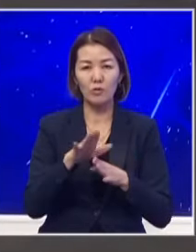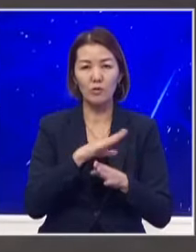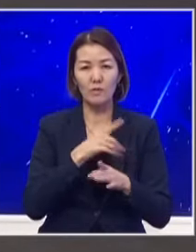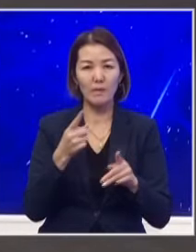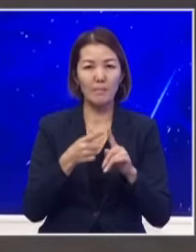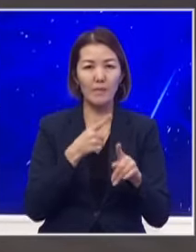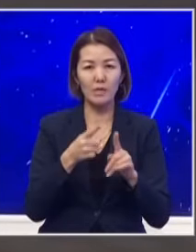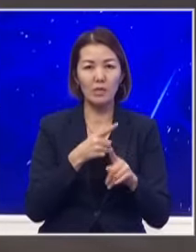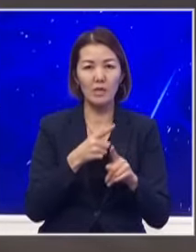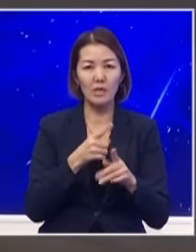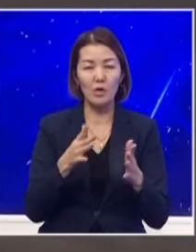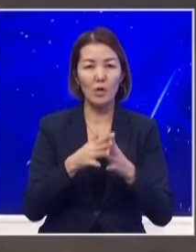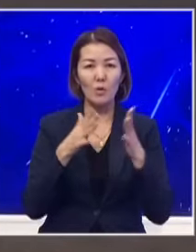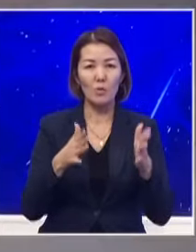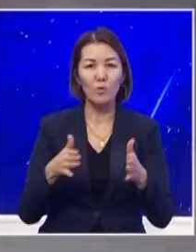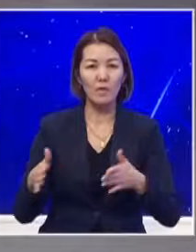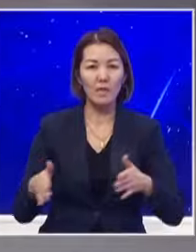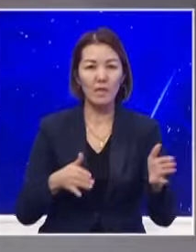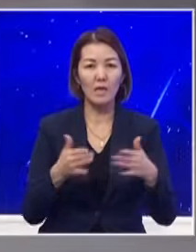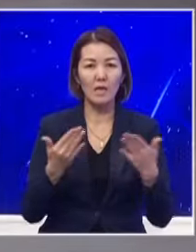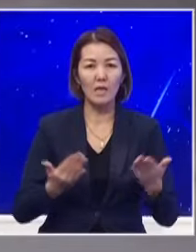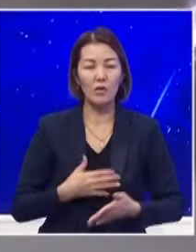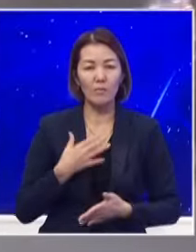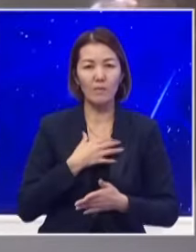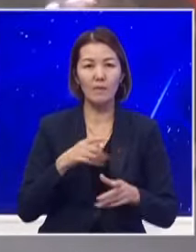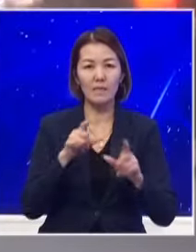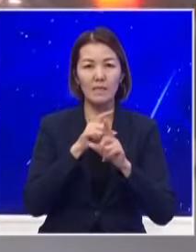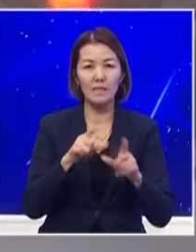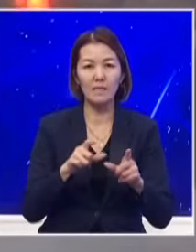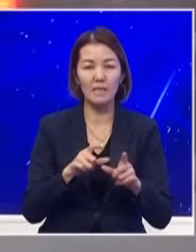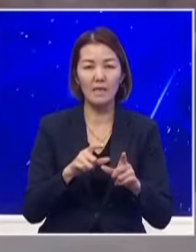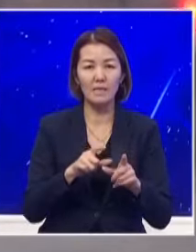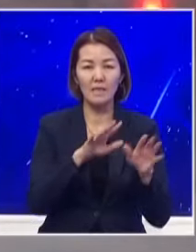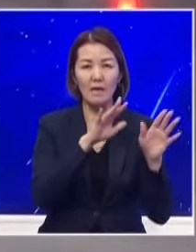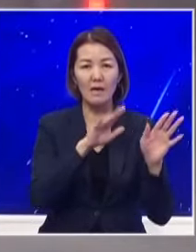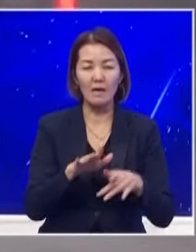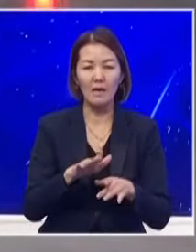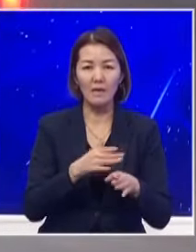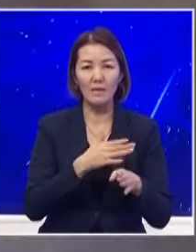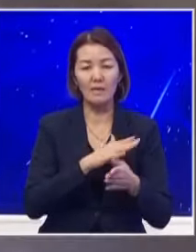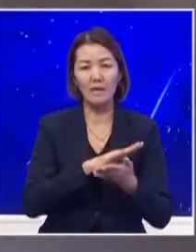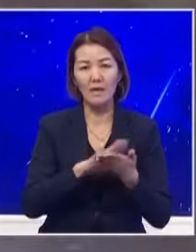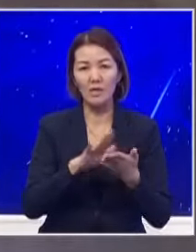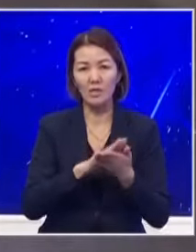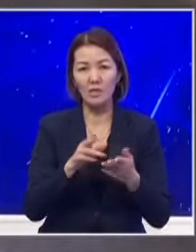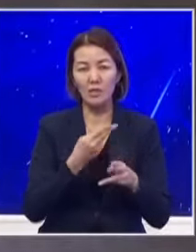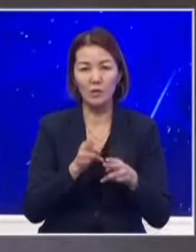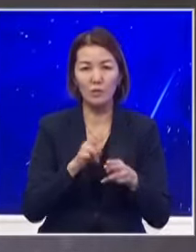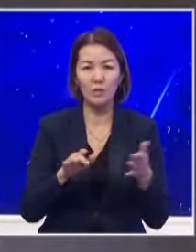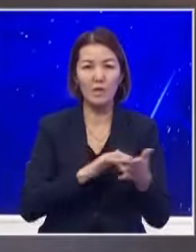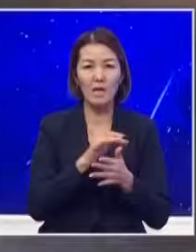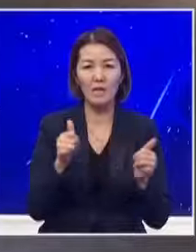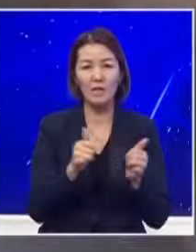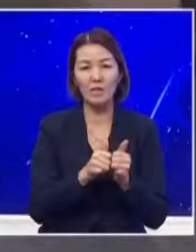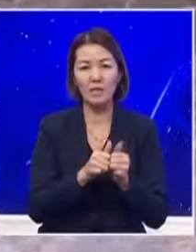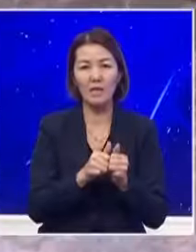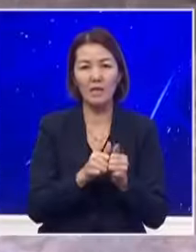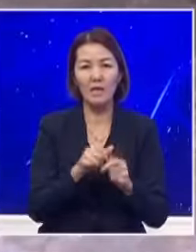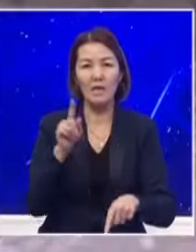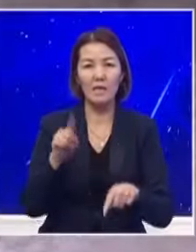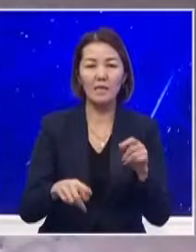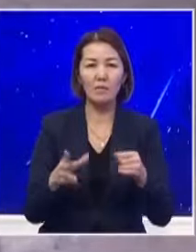кезекте үлкен даңғылдар мен әлеуметтік маңызды нысандардың айналасы қардан аршылды. Сондықтан қала маңындағы кейбір жерлер